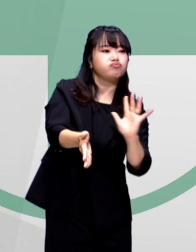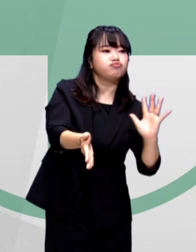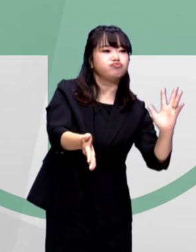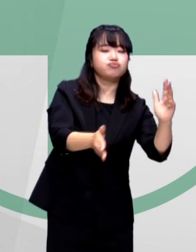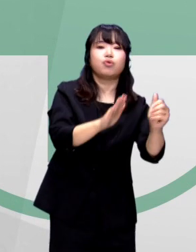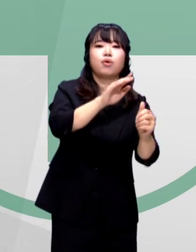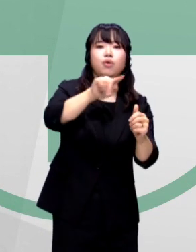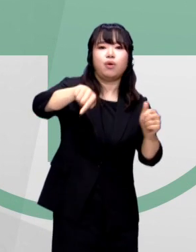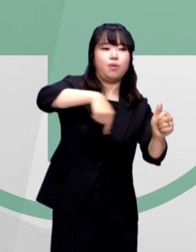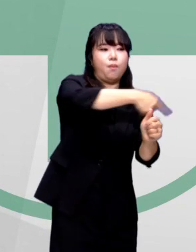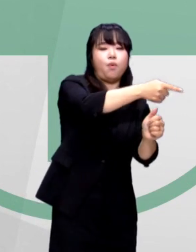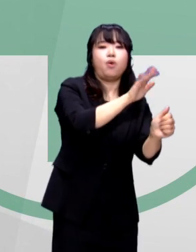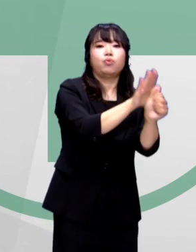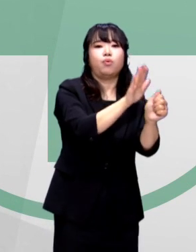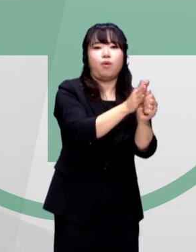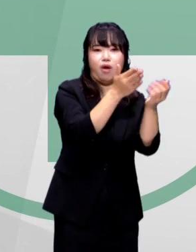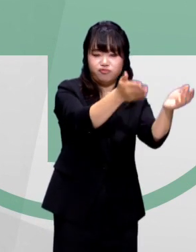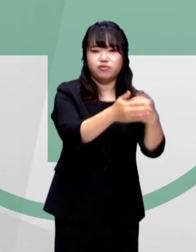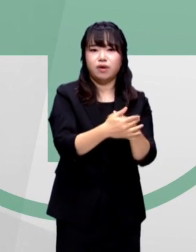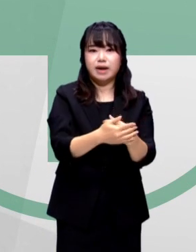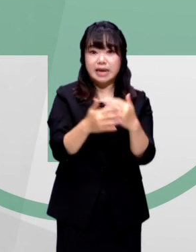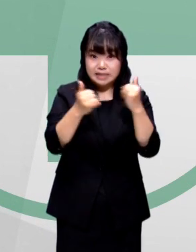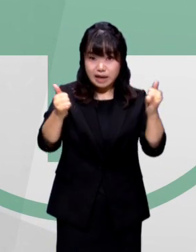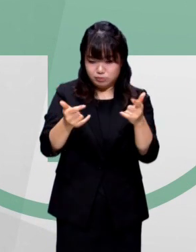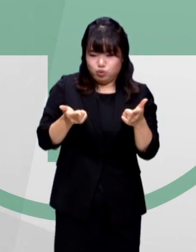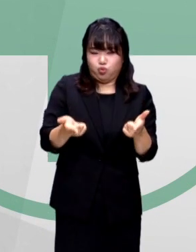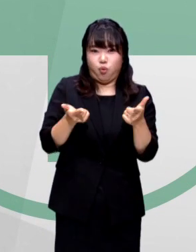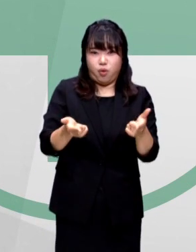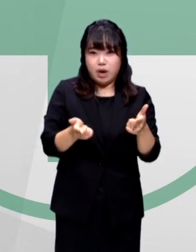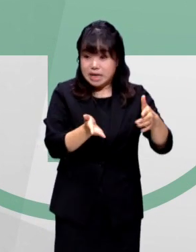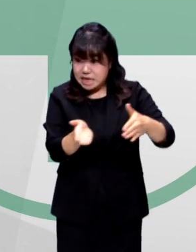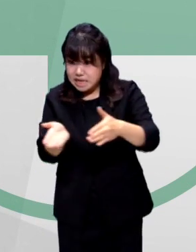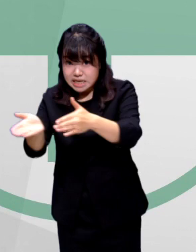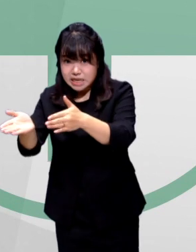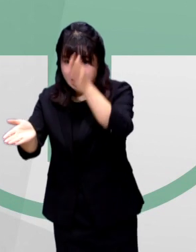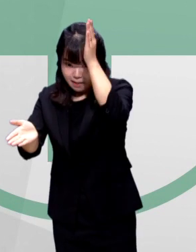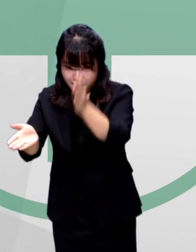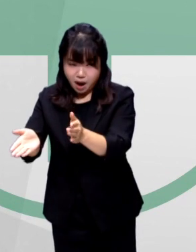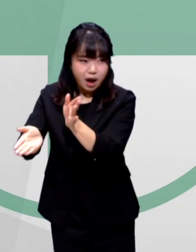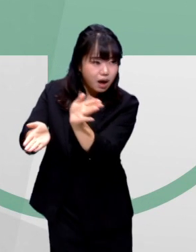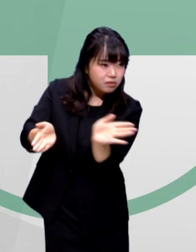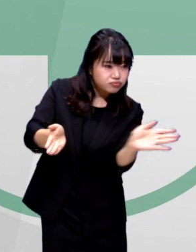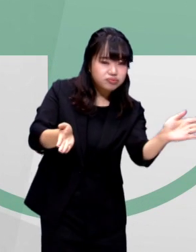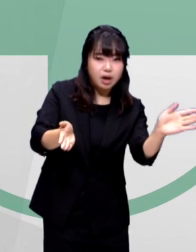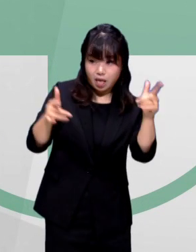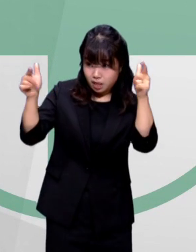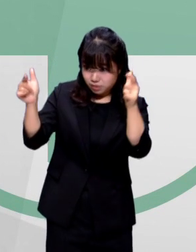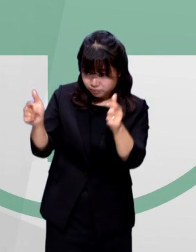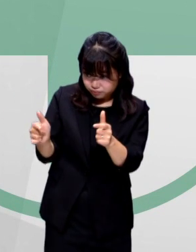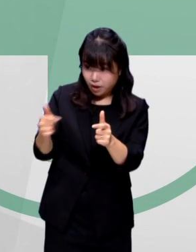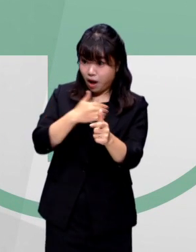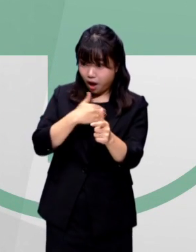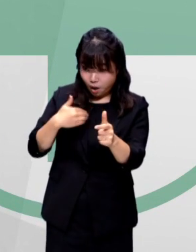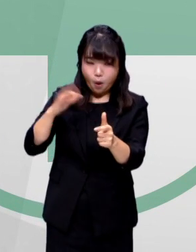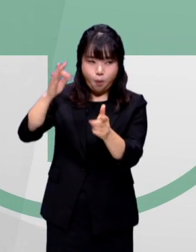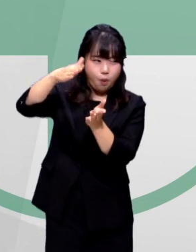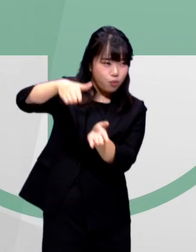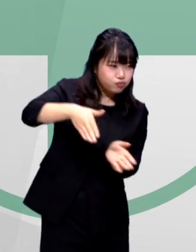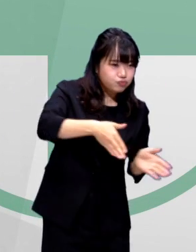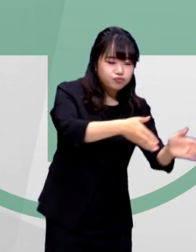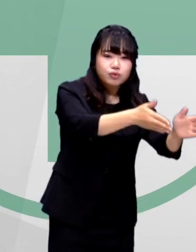사고가 발생했었을 때 일시적으로 사람을 빼거나 사람을 빼서 그 밀도를 낮출 수 있는 여유 공간이